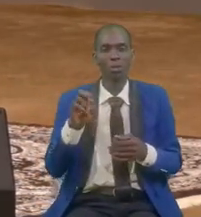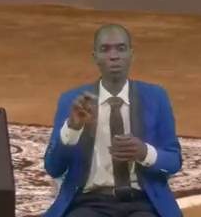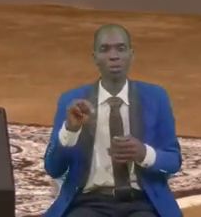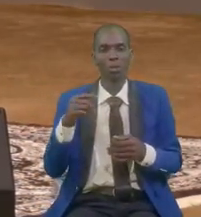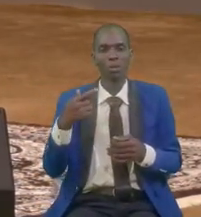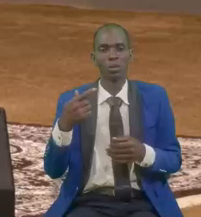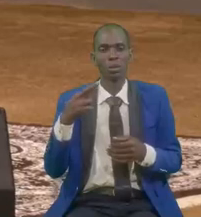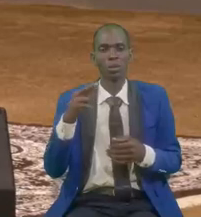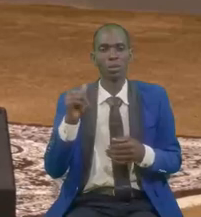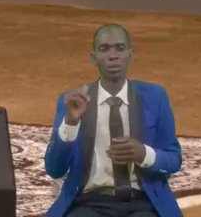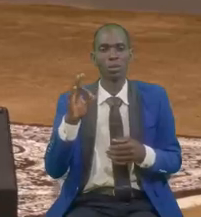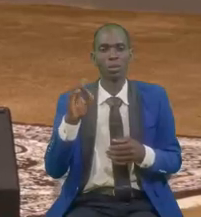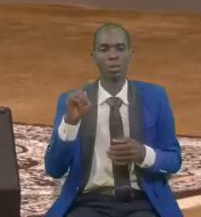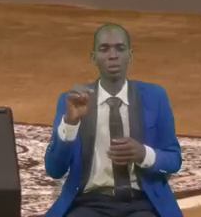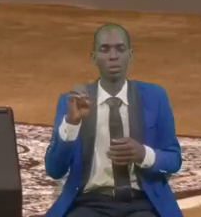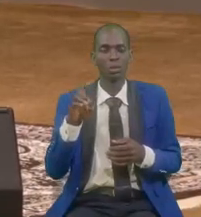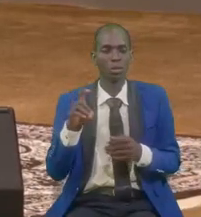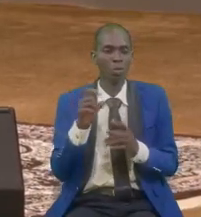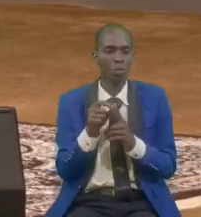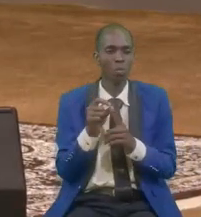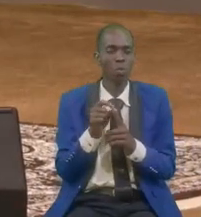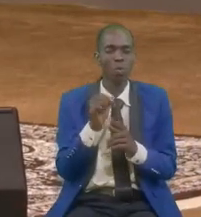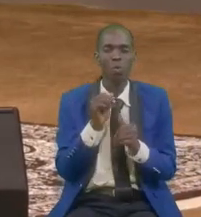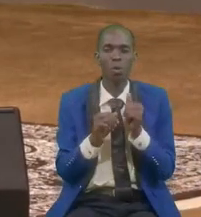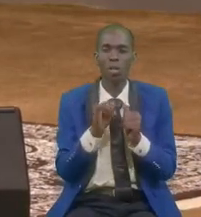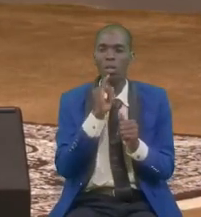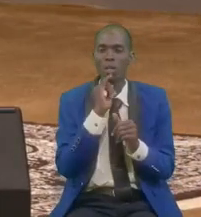et qui peut sauver vos âmes.